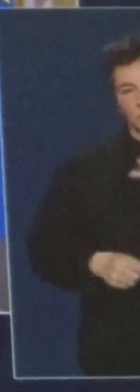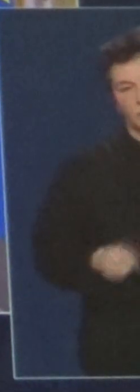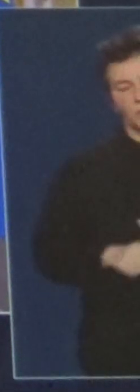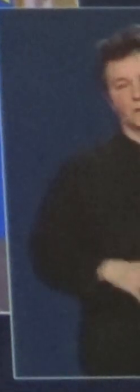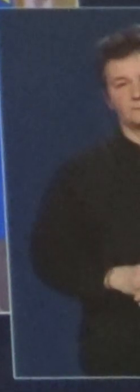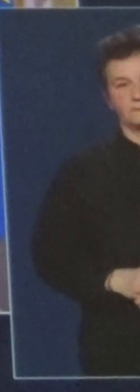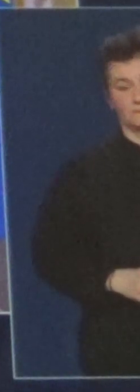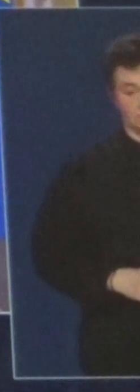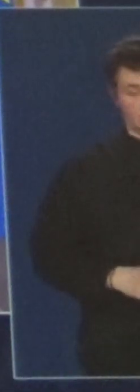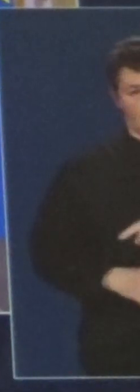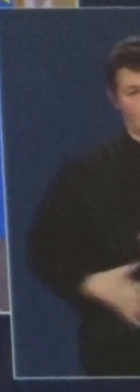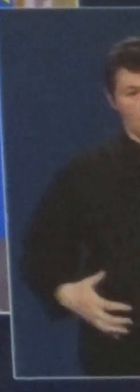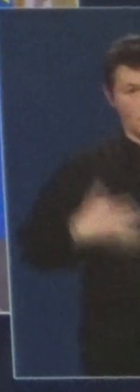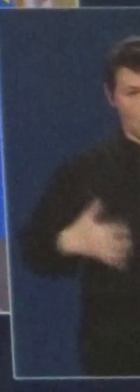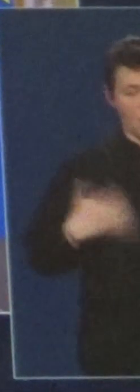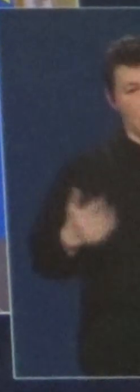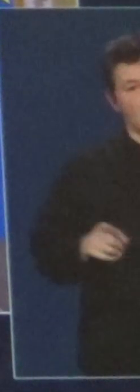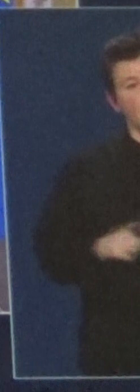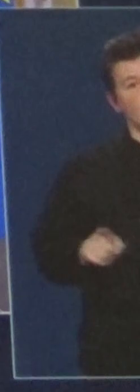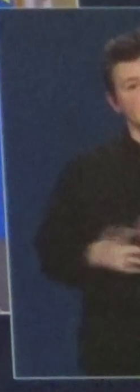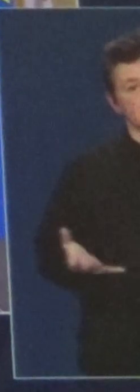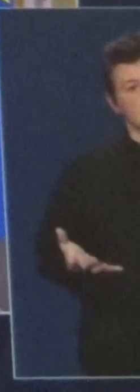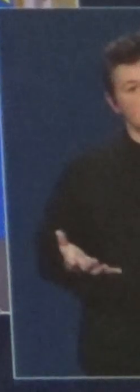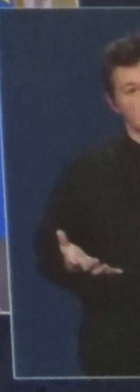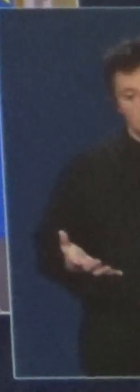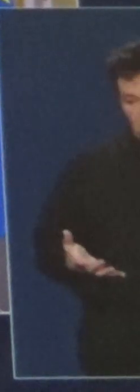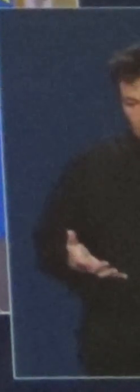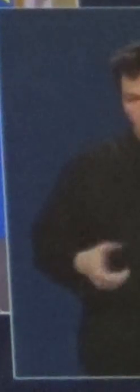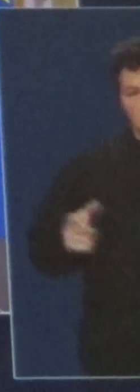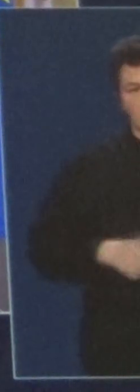Waterloo, 100 jours, ça nous mène mi-juillet.